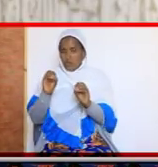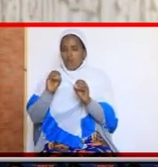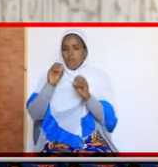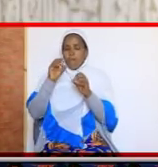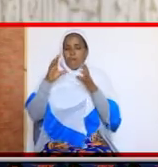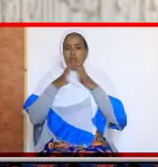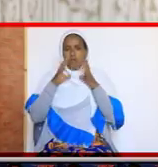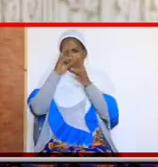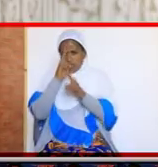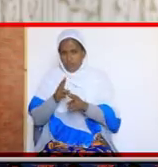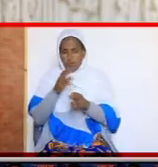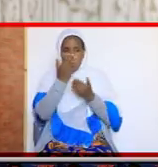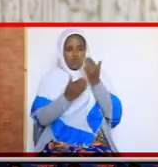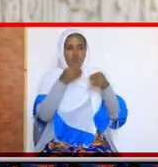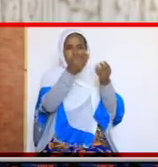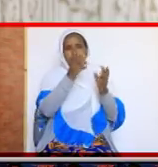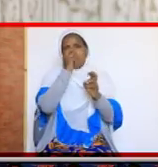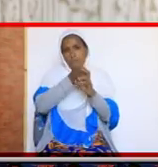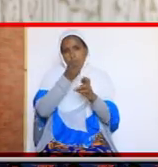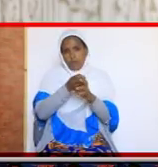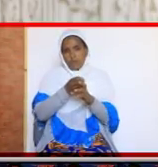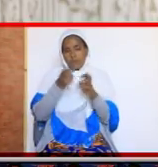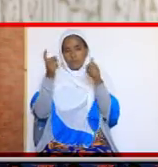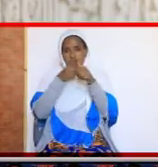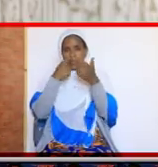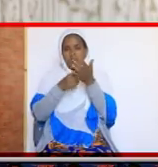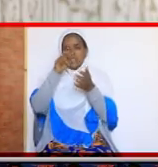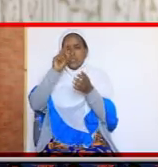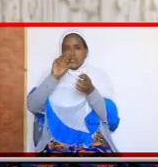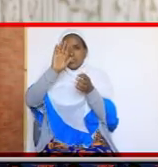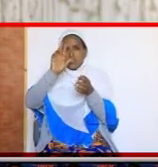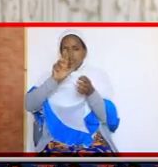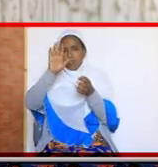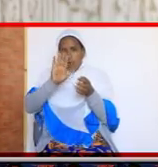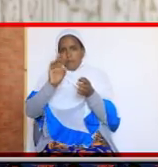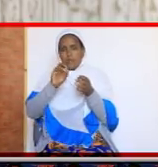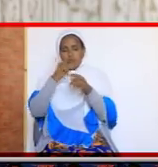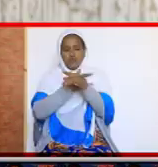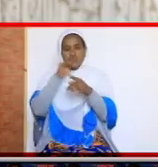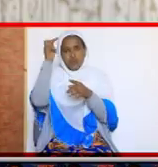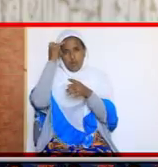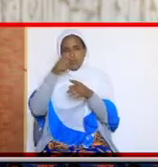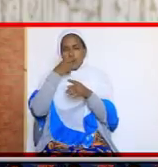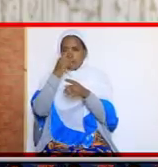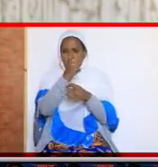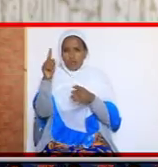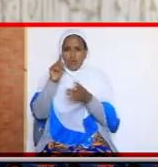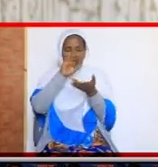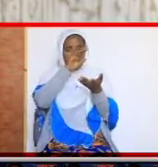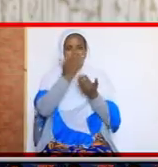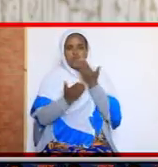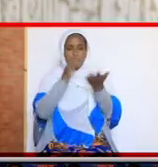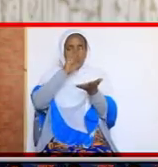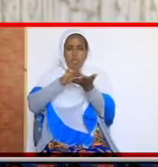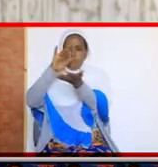ይትባሃሉን ካላወቀ ለማገልገል አስቸጋሪ ነው የሚሆነው። ለምሳሌ ምድጋም ይባላል፣ ለሚደገም ከመዝሙረ ዳዊት በየአገልግሎቱ መሀል